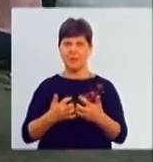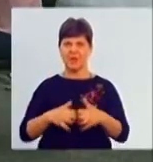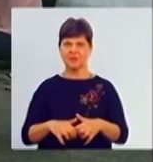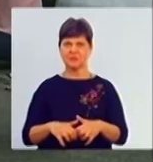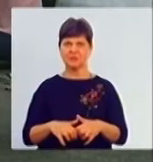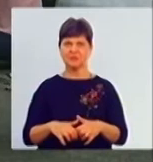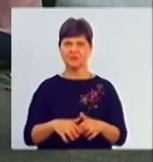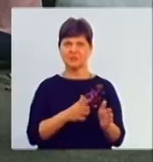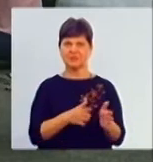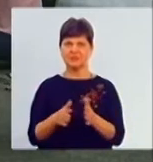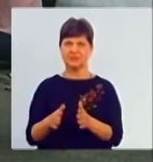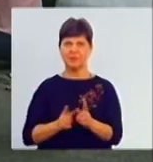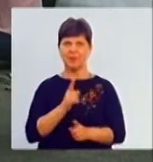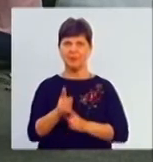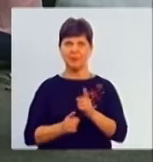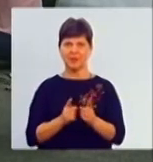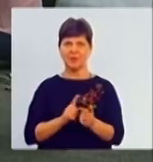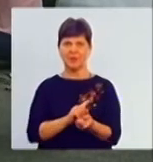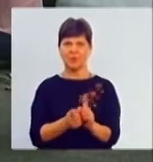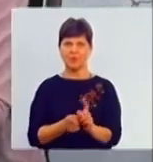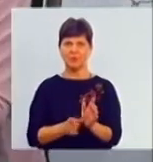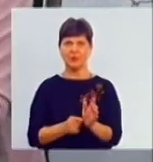автоматизована система перерахунку пенсій. Що це таке?